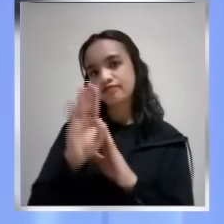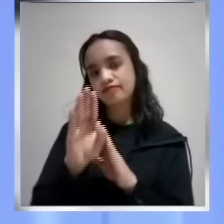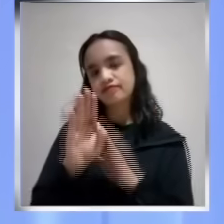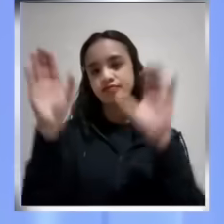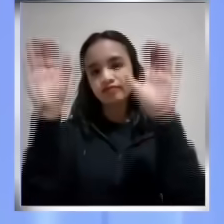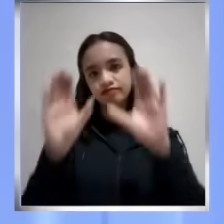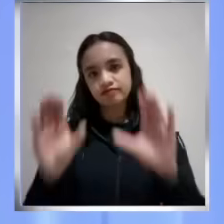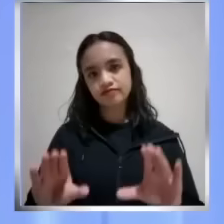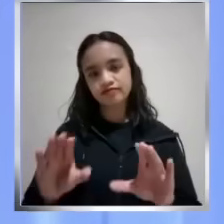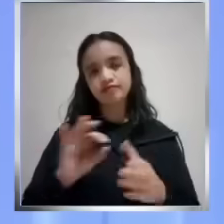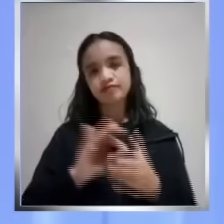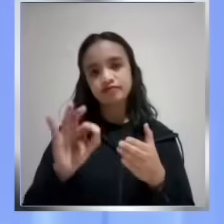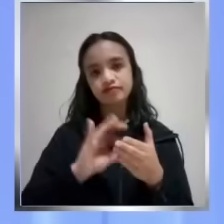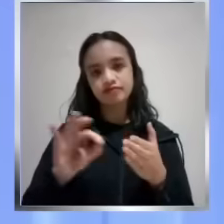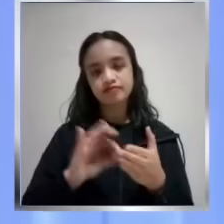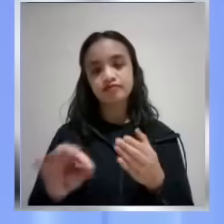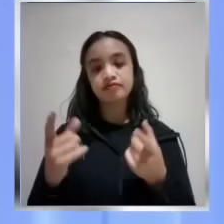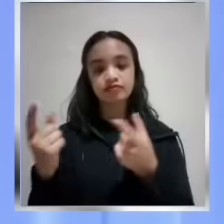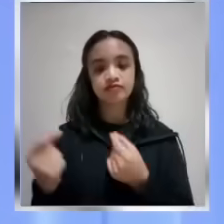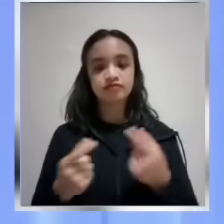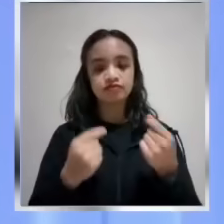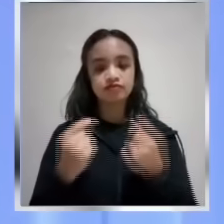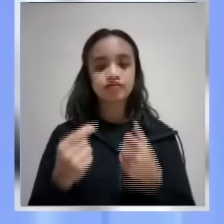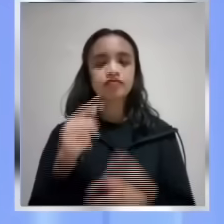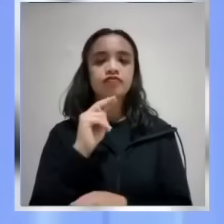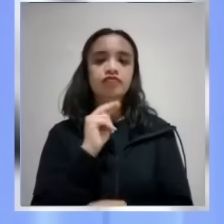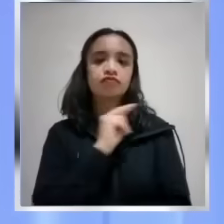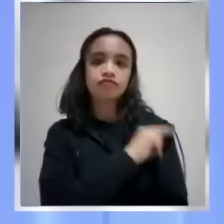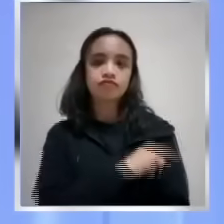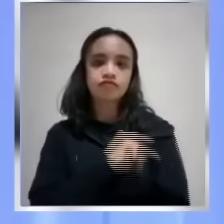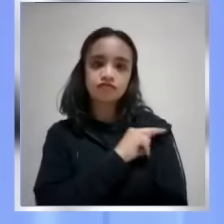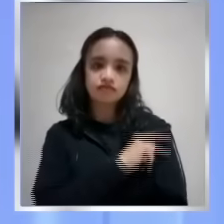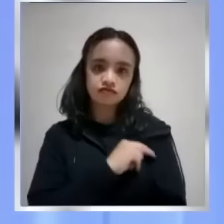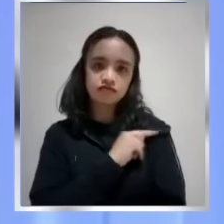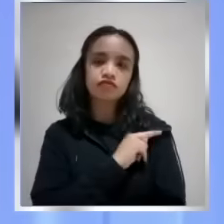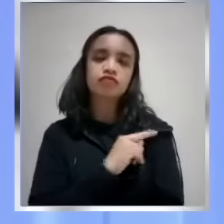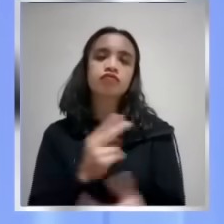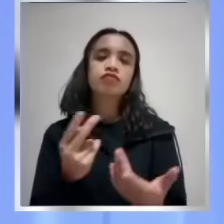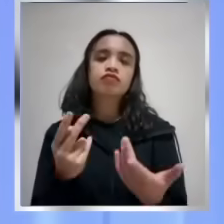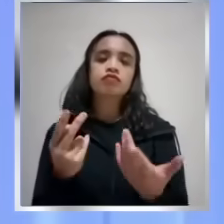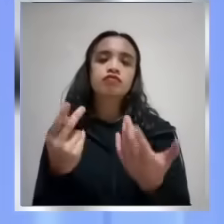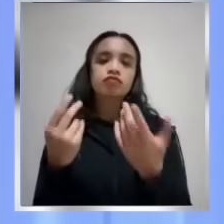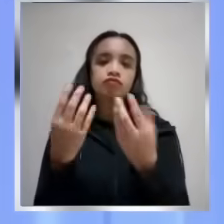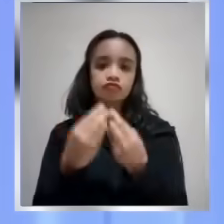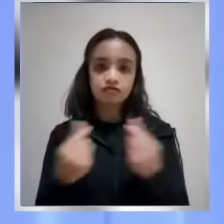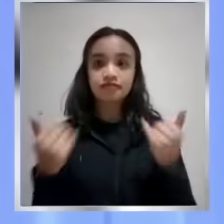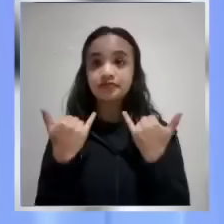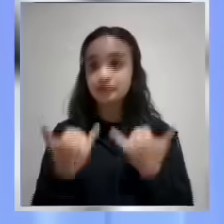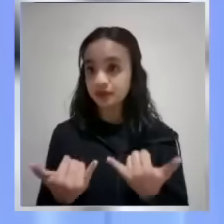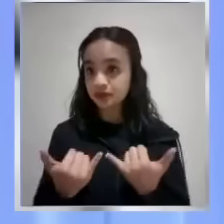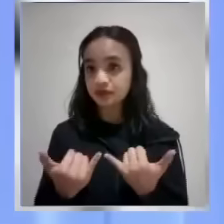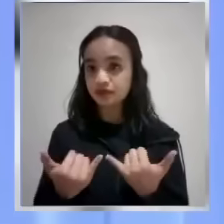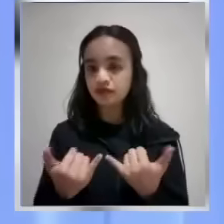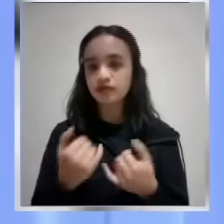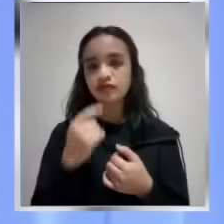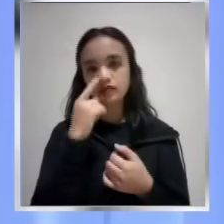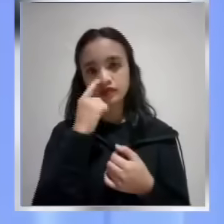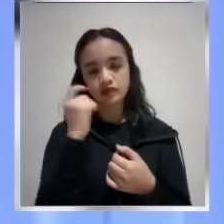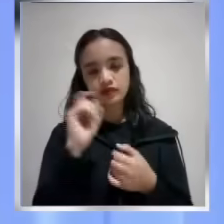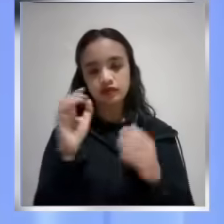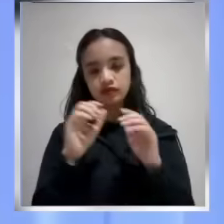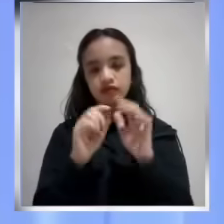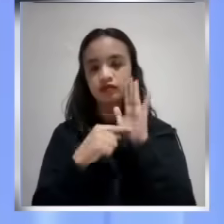and implementing nature based solutions this activity today displays ways on how we can